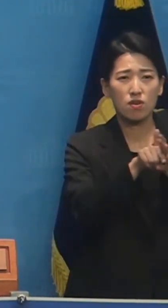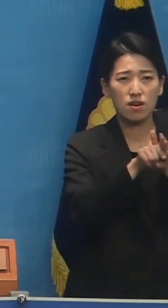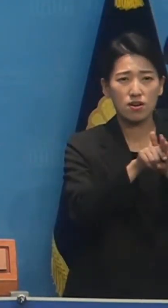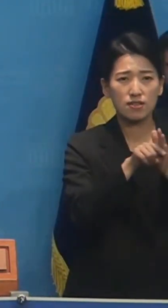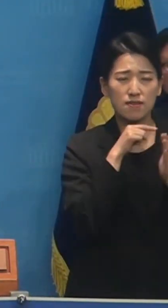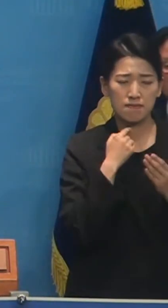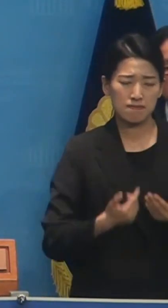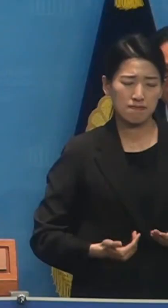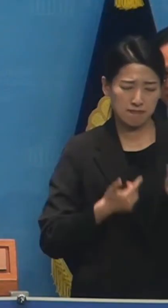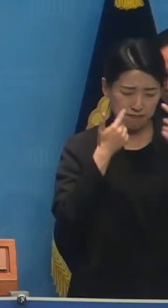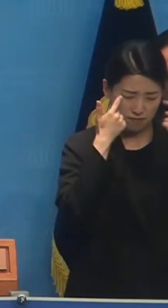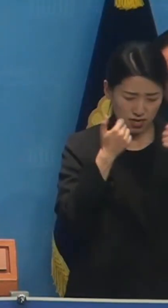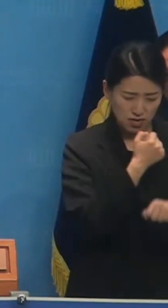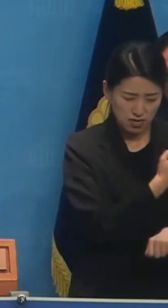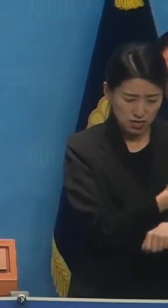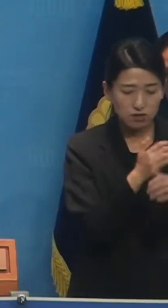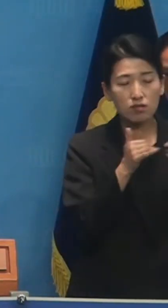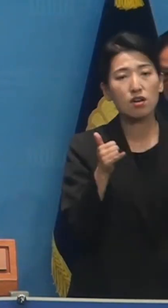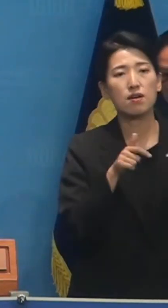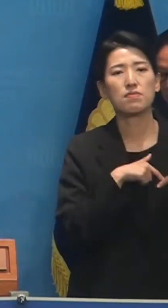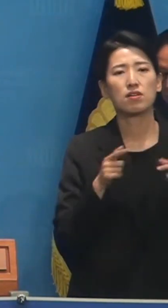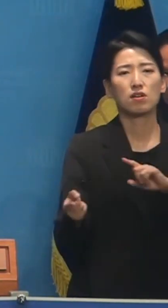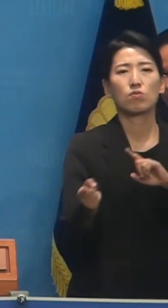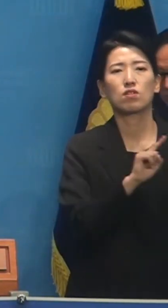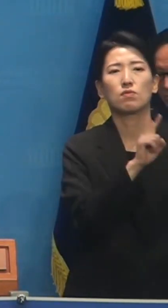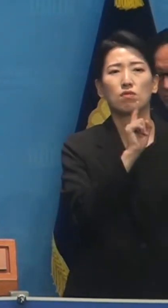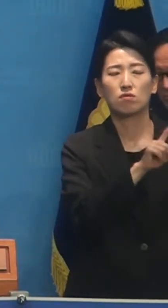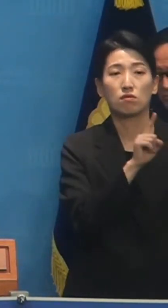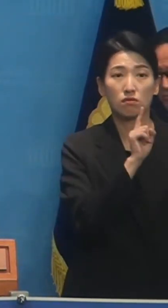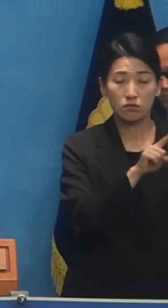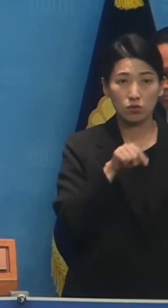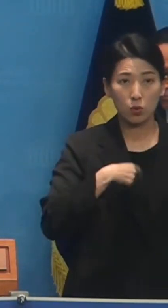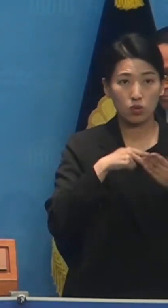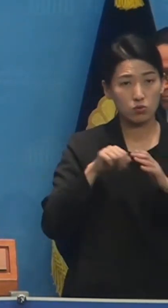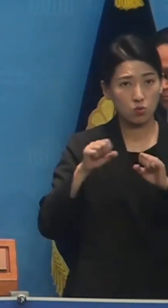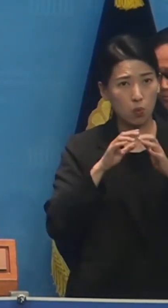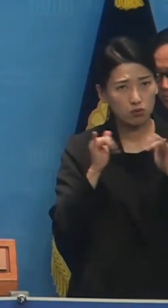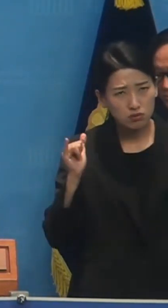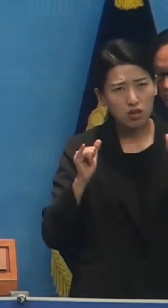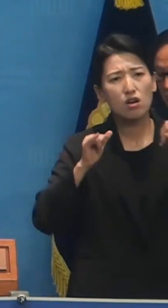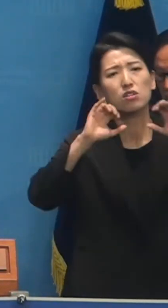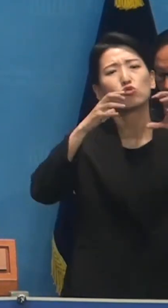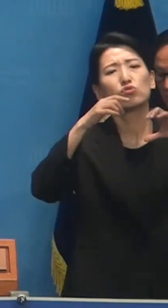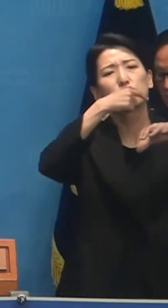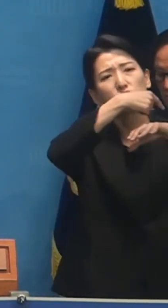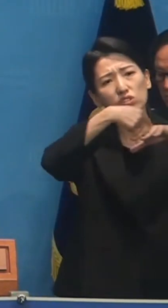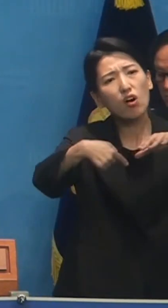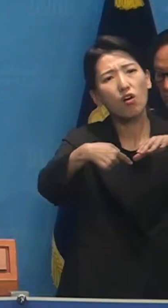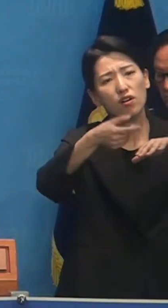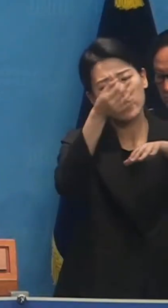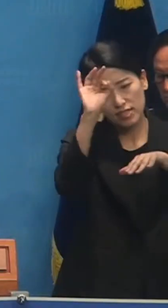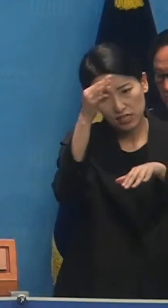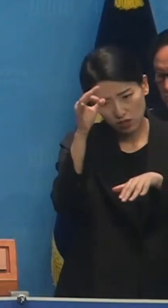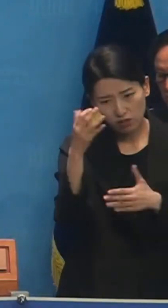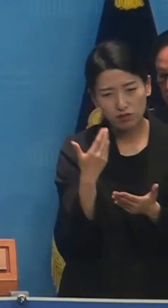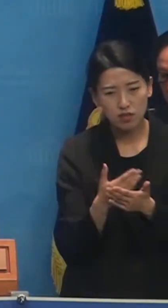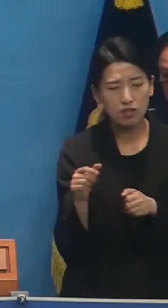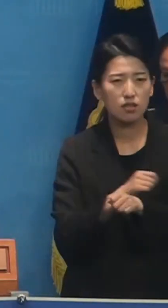대한 재평가와 명예회복, 독립유공자 국적회복과 피탈재산 보상 특별법